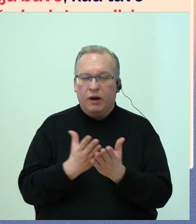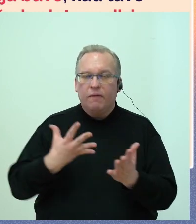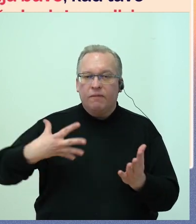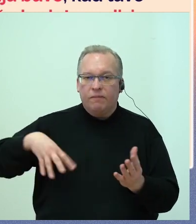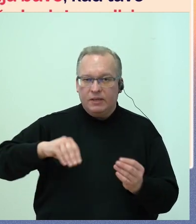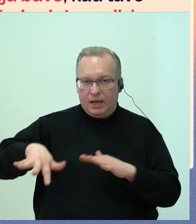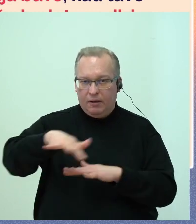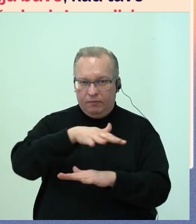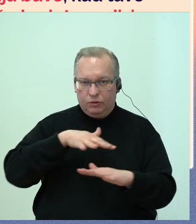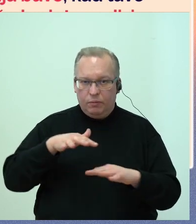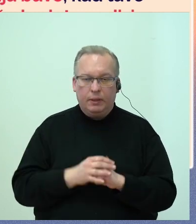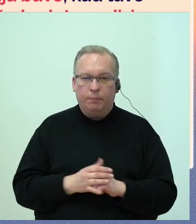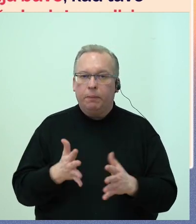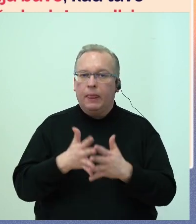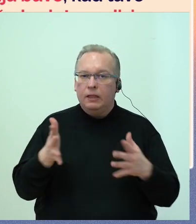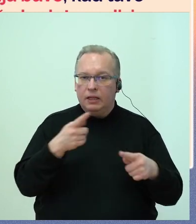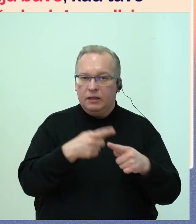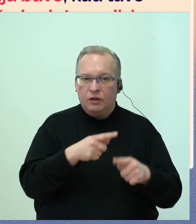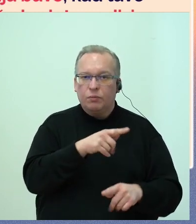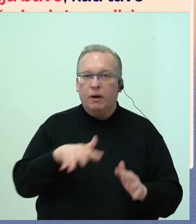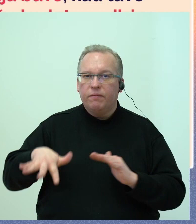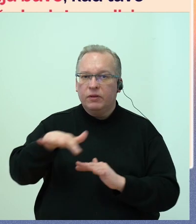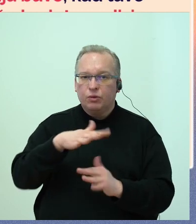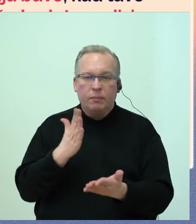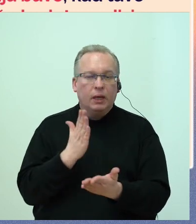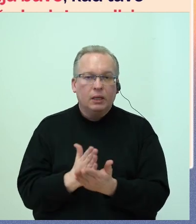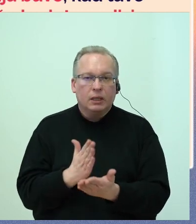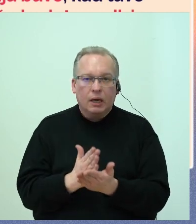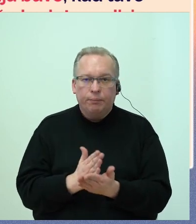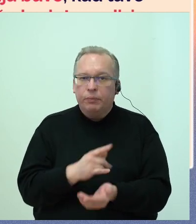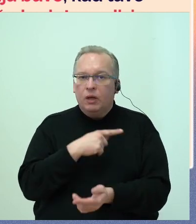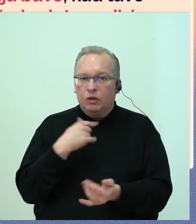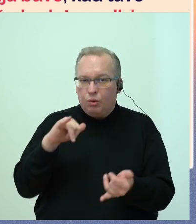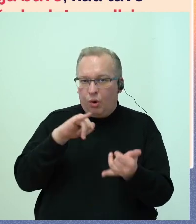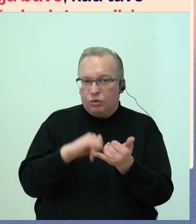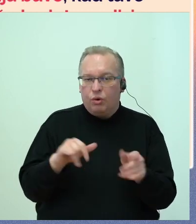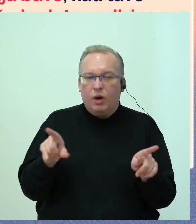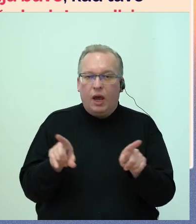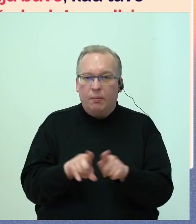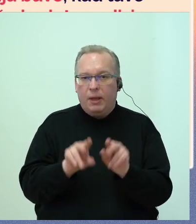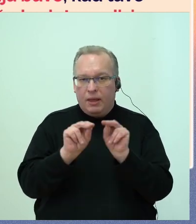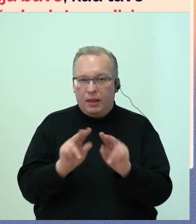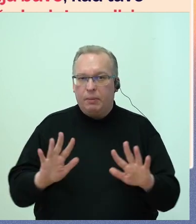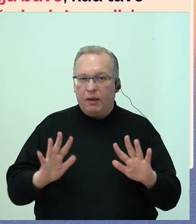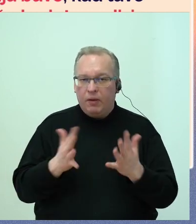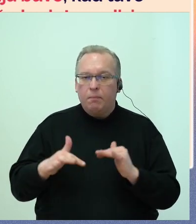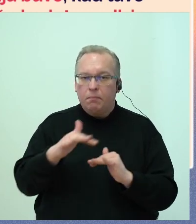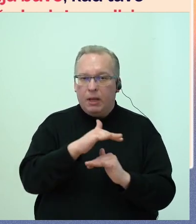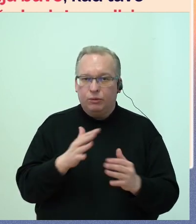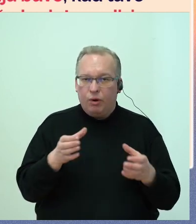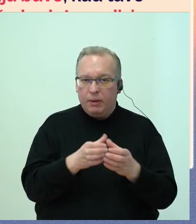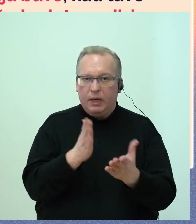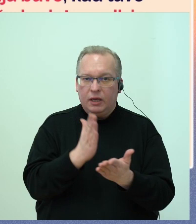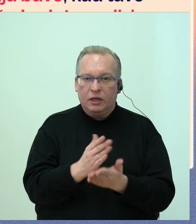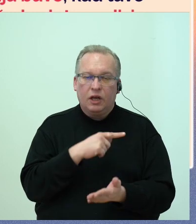visuomeniai. Ir dideliai daliai ar ne visuomenės narių tai yra daugiau istorinis toks tragiškas įvykis, bet bendruomenė yra tai